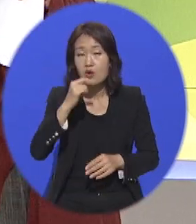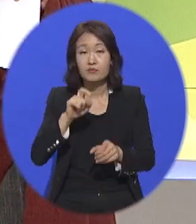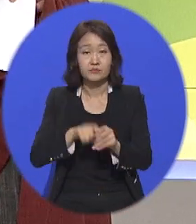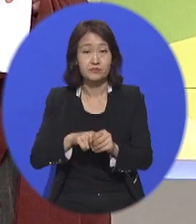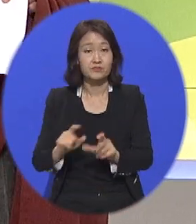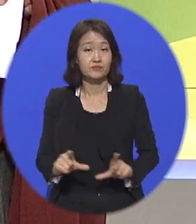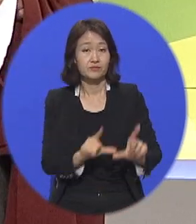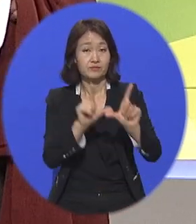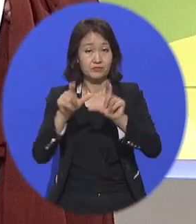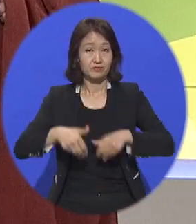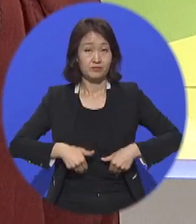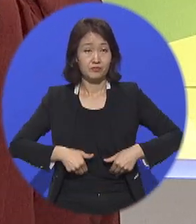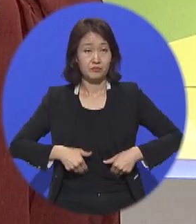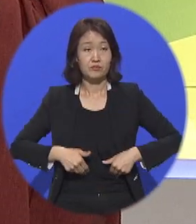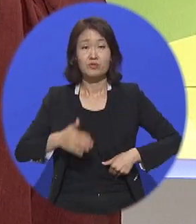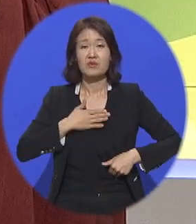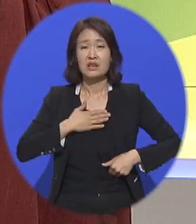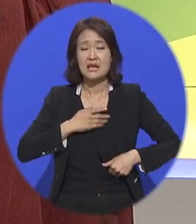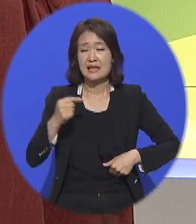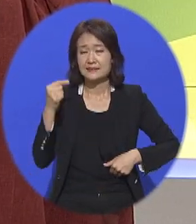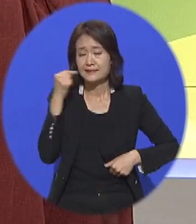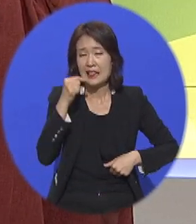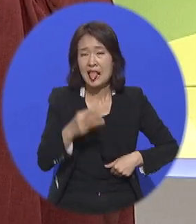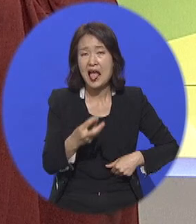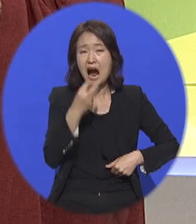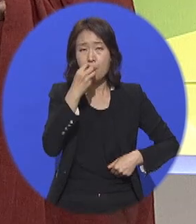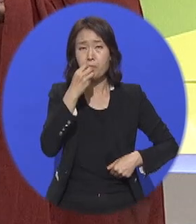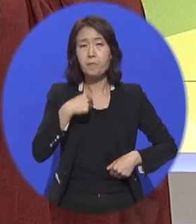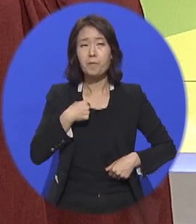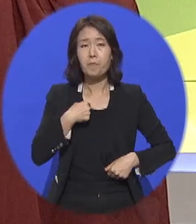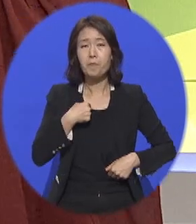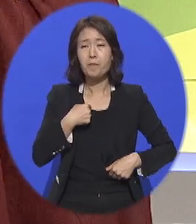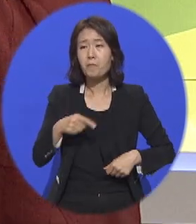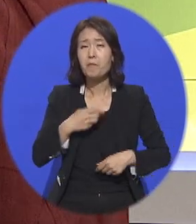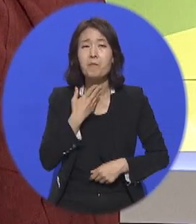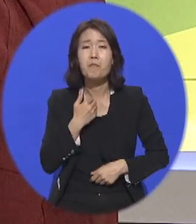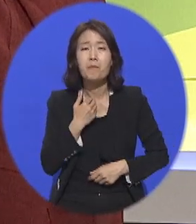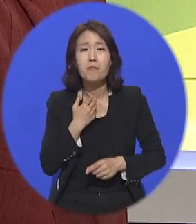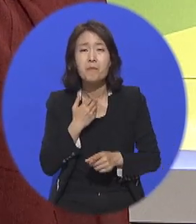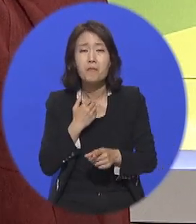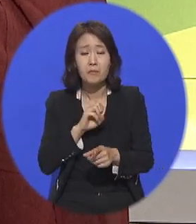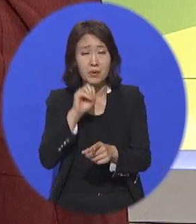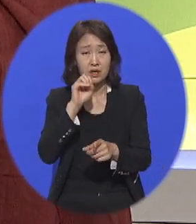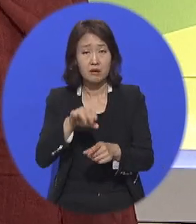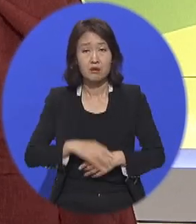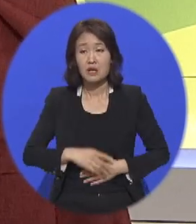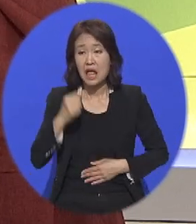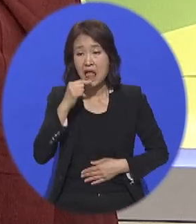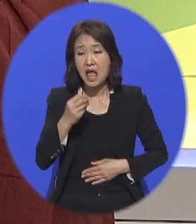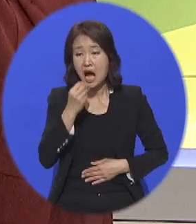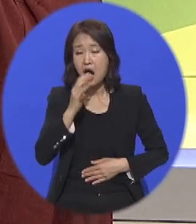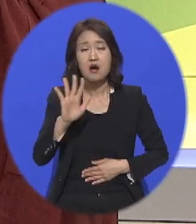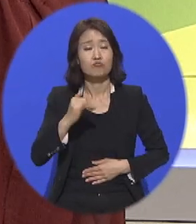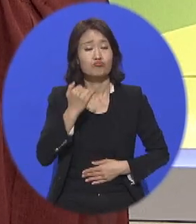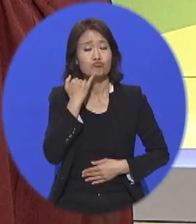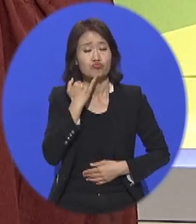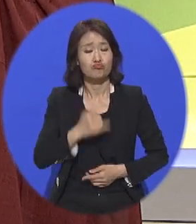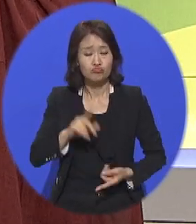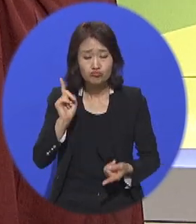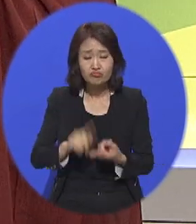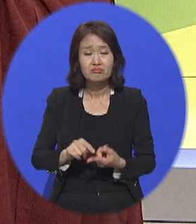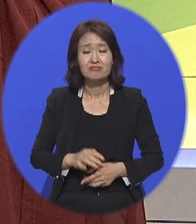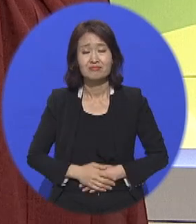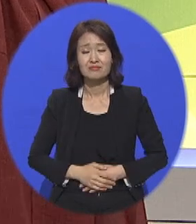됩니다. 내가 지금 소금을 먹으면서 여러분들이 갈증을 난다 하고 있습니다. 내가 소금을 안 먹으면 됩니다.